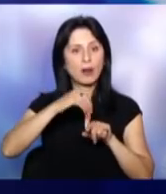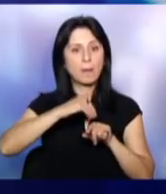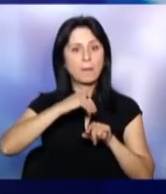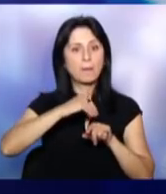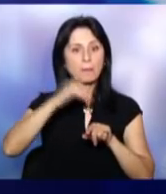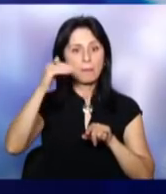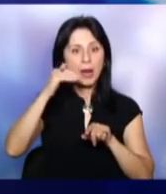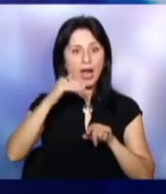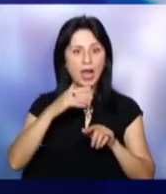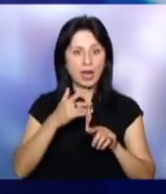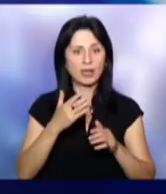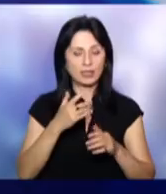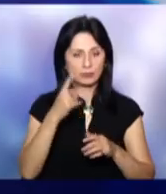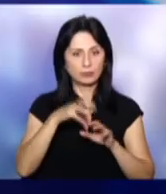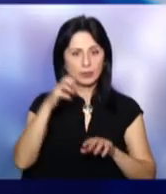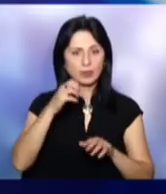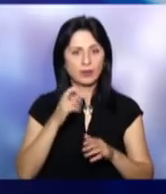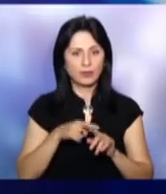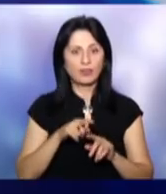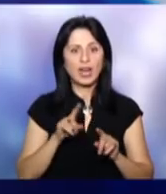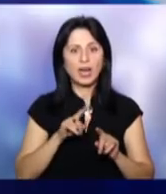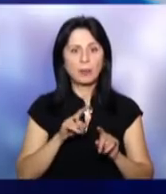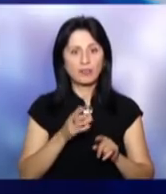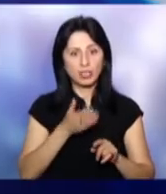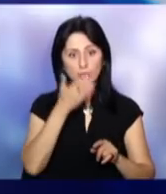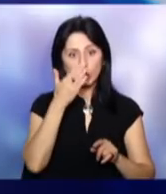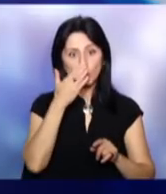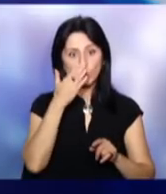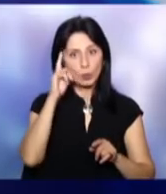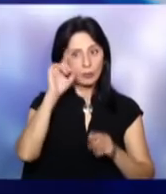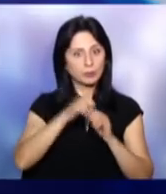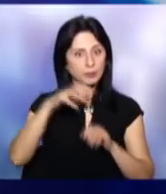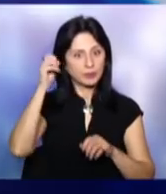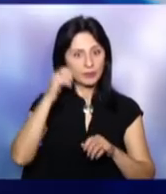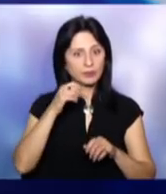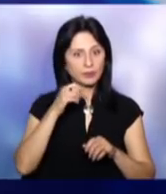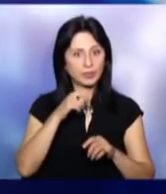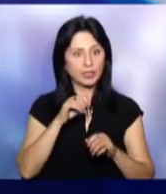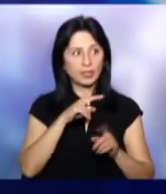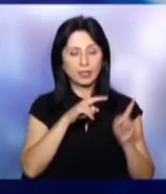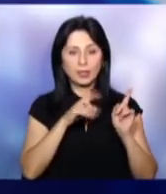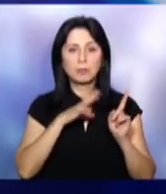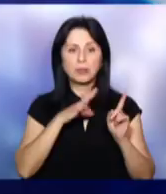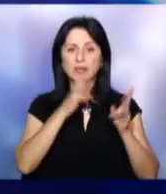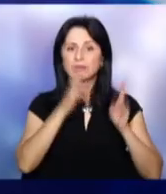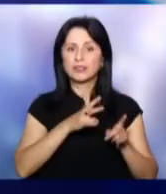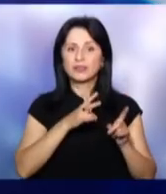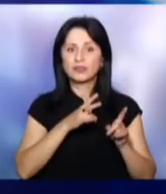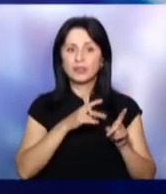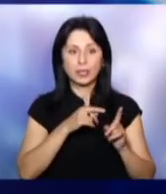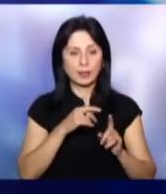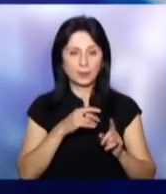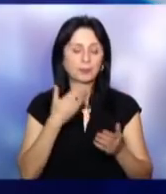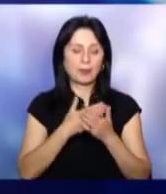მაღალი ყნოსვითი მეხსიერება აქვს. შესაძლოა რაიმე სუნი დაიმთქონდეს დამახსოვრებული ტრავმული გარემოდან და მოულოდნელად აი